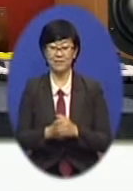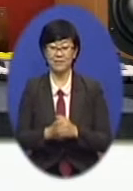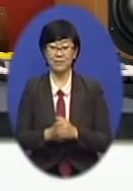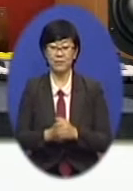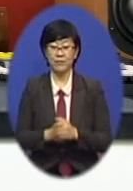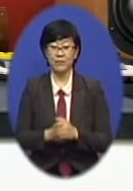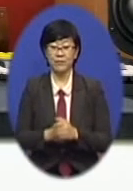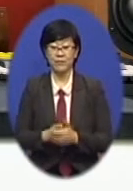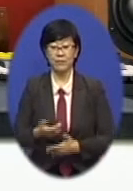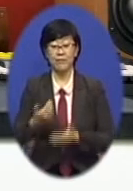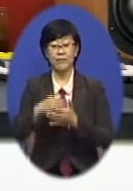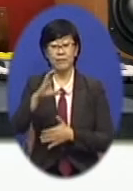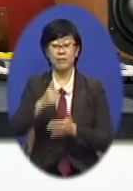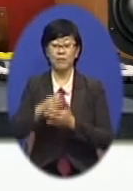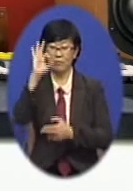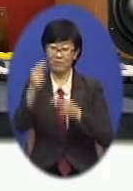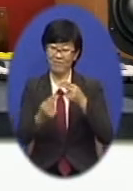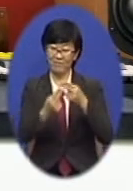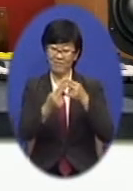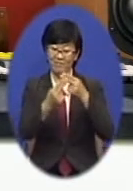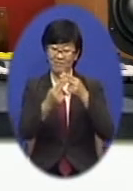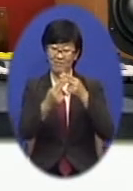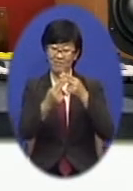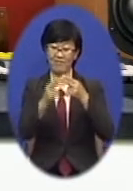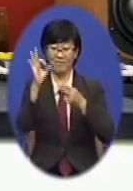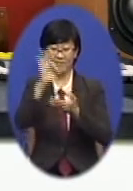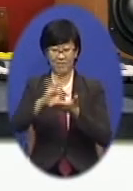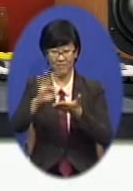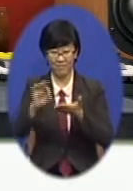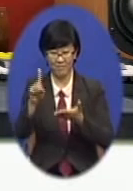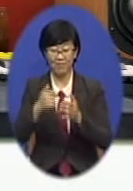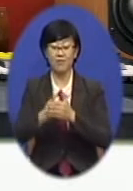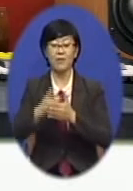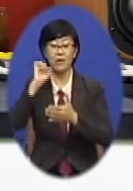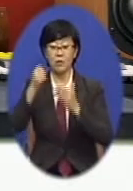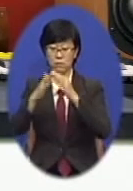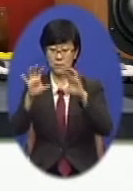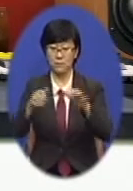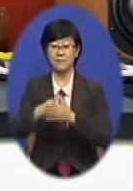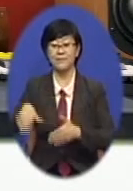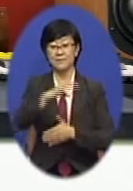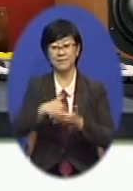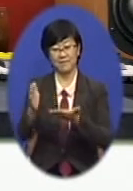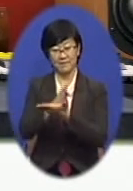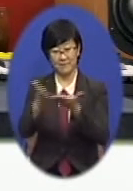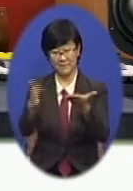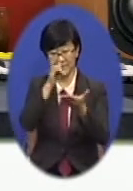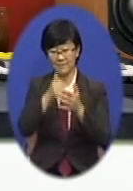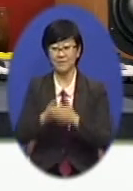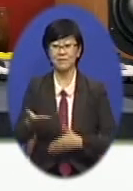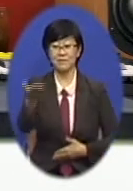그리고 ARS를 통해서 쌓인 수익금 어떻게 사용되는지. 네, 어려운 이웃에게 저희가 다 나눠드리고